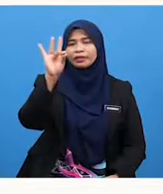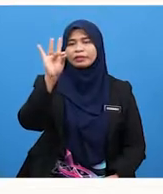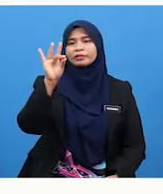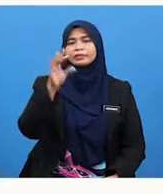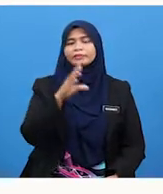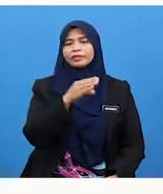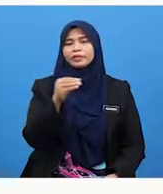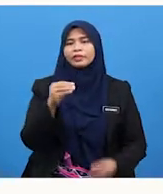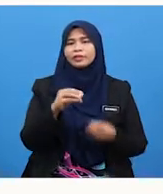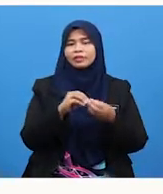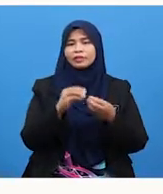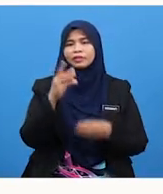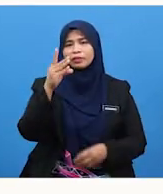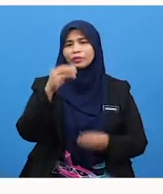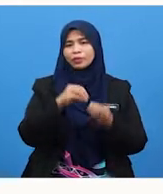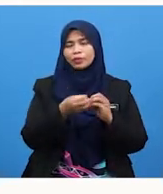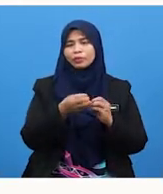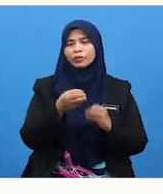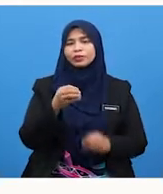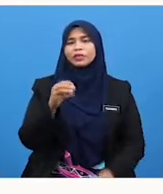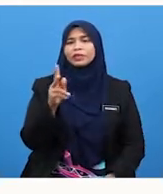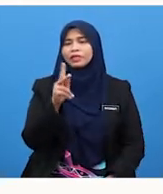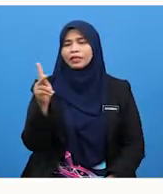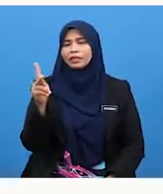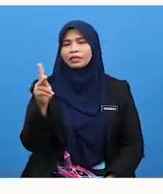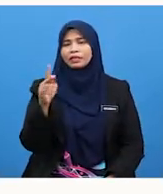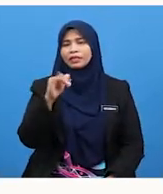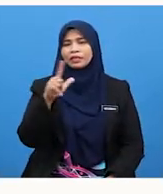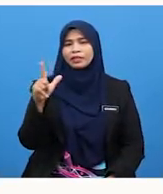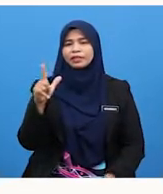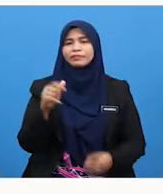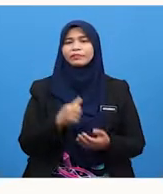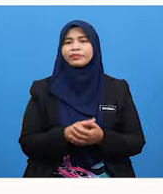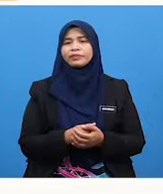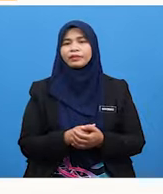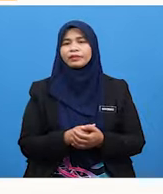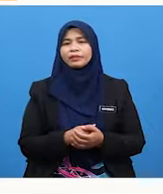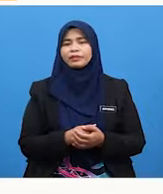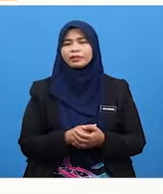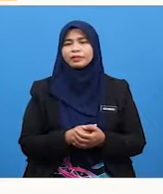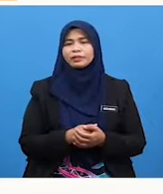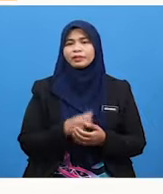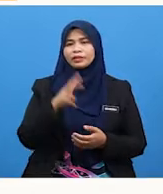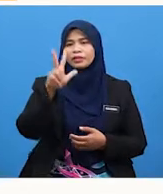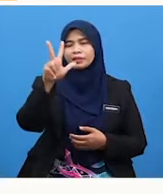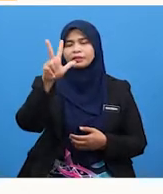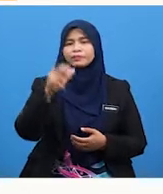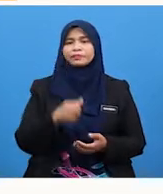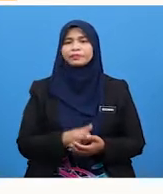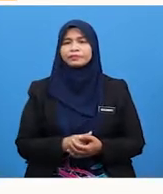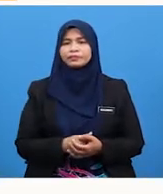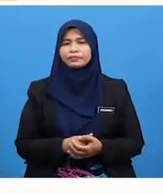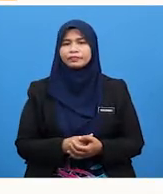8. Manakala digit di sebelah kanan nombor yang hendak dibundarkan ialah digit